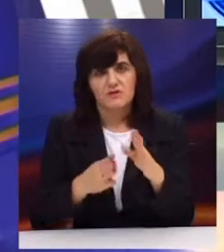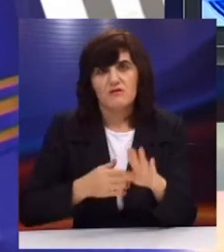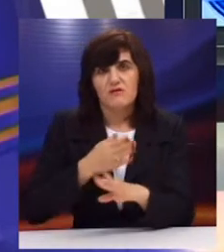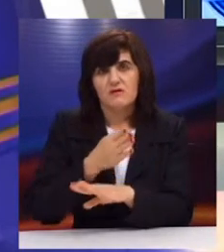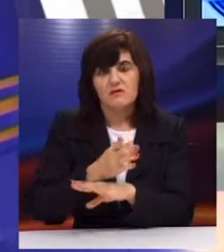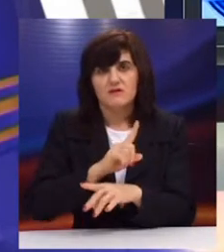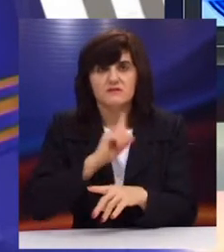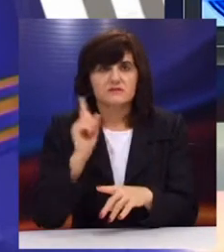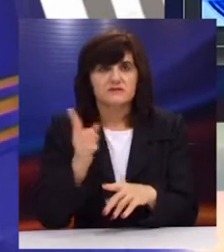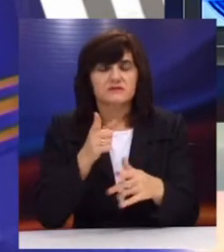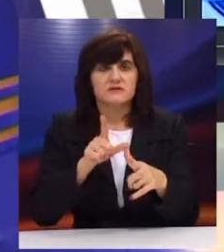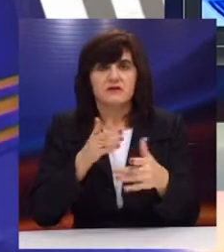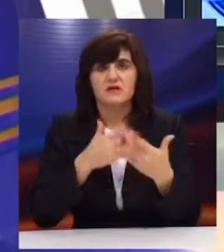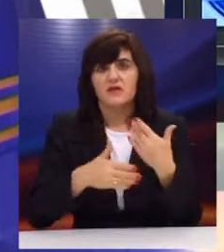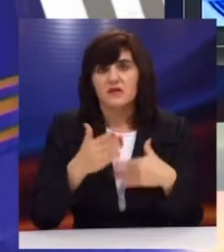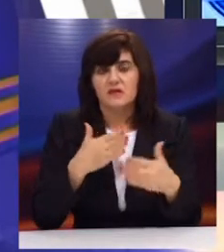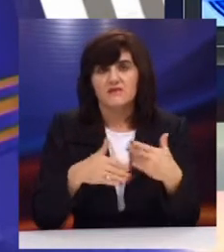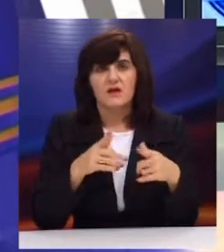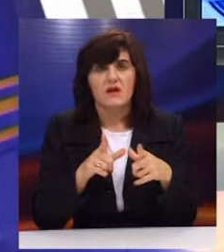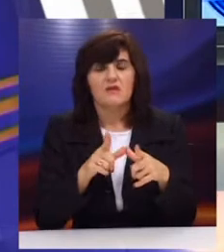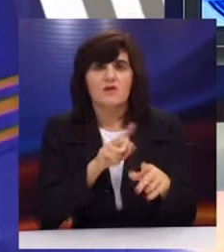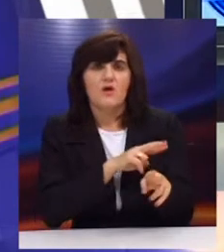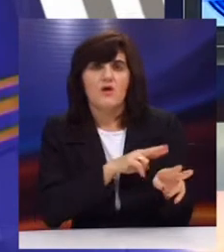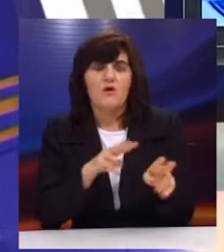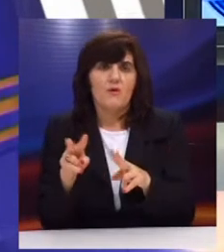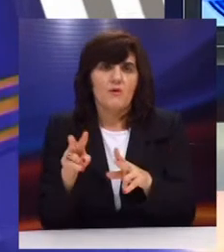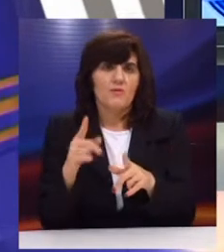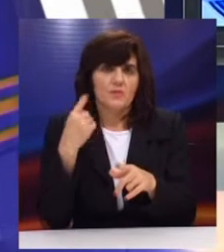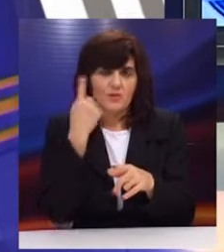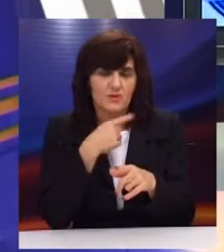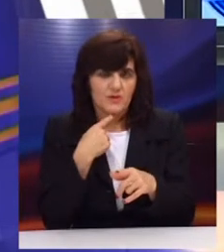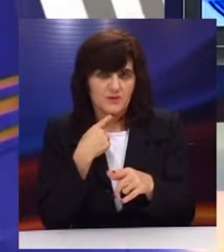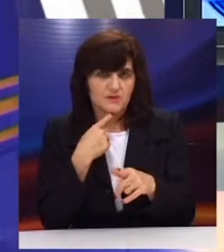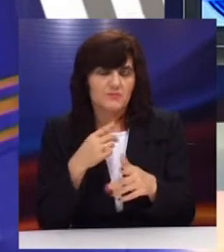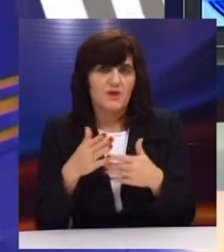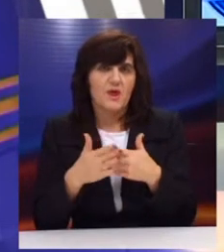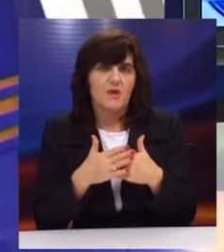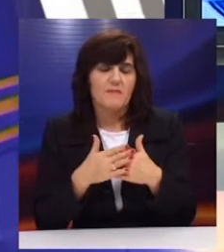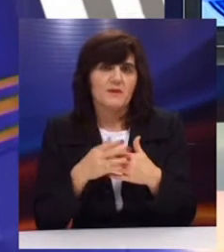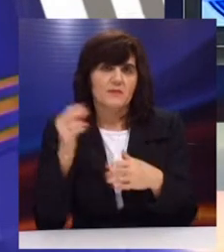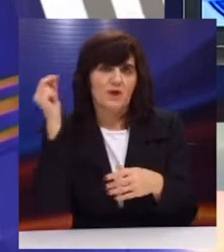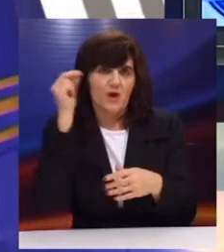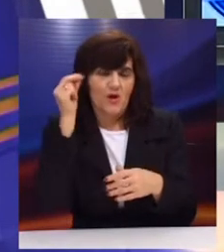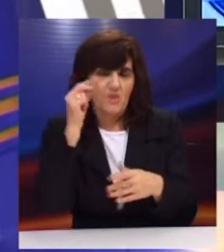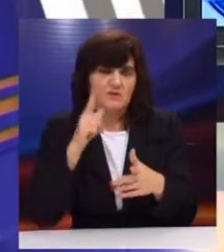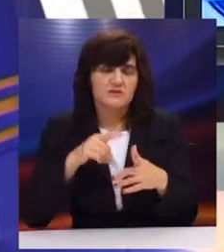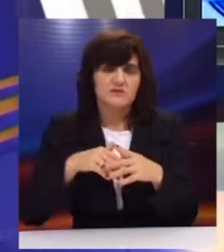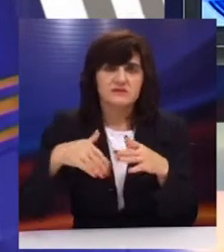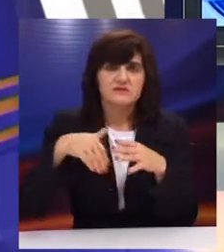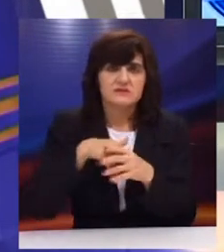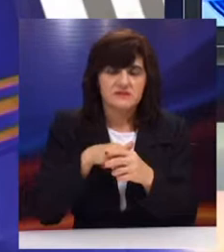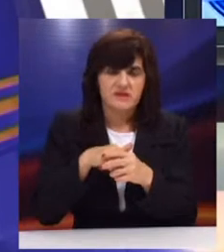multisektoralnog pristupa invalidnosti u pravcu stvaranja uslova za ravnopravno i puno učešće osoba sa invaliditetom kroz inkluzivno